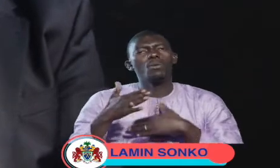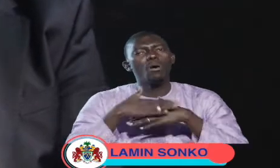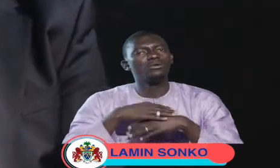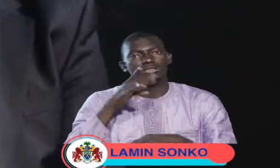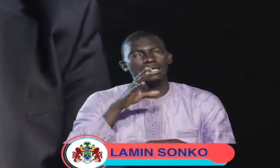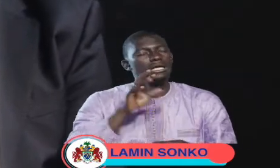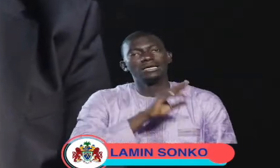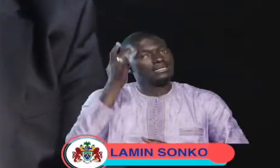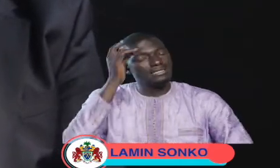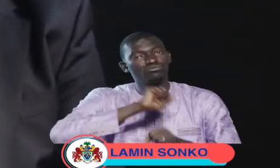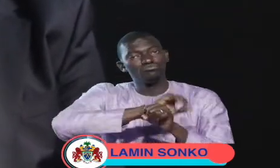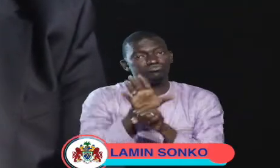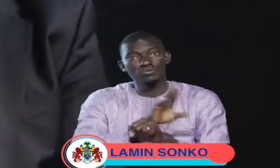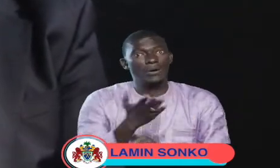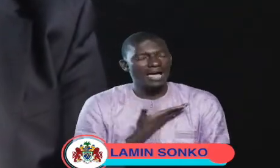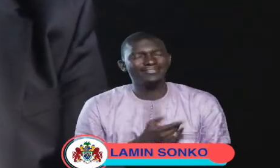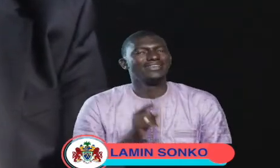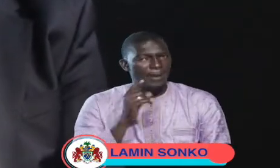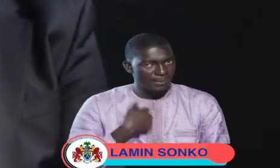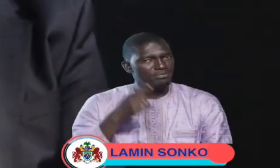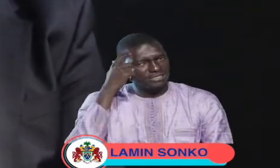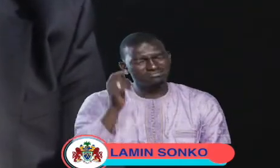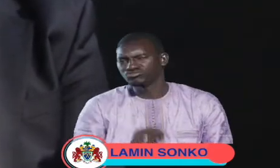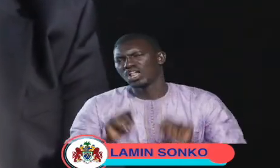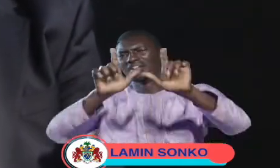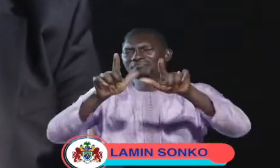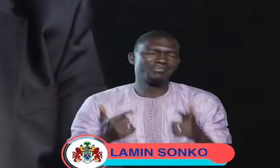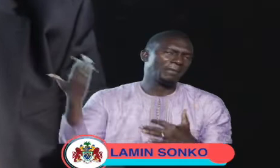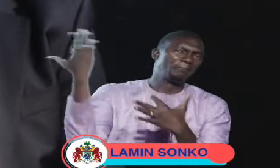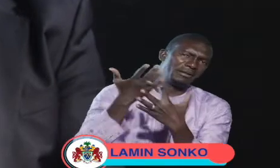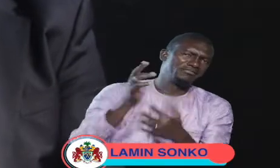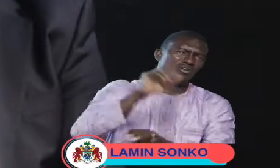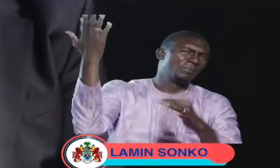amul wana so gisé ni ngi lolou di wax lolou ñu way dañ lay déglu ay whatsapp